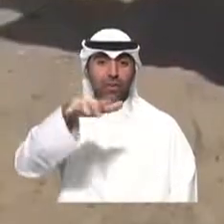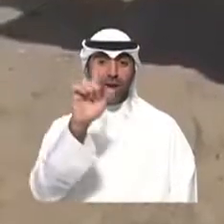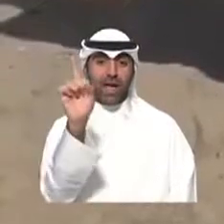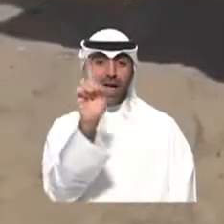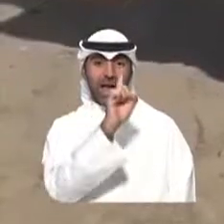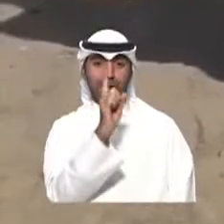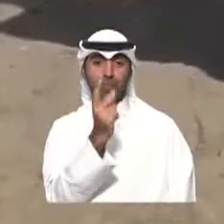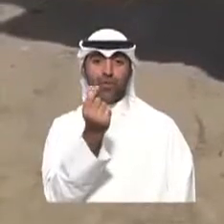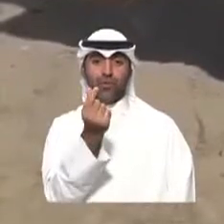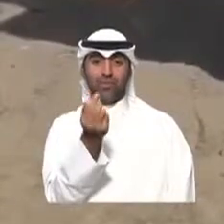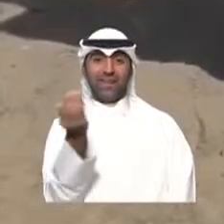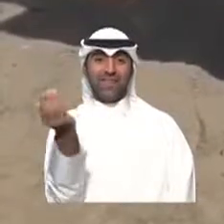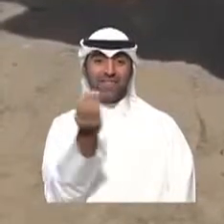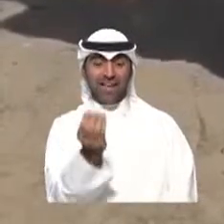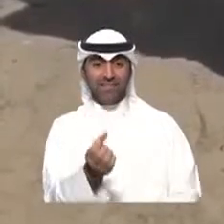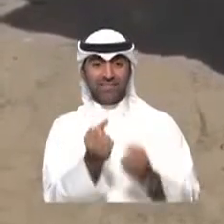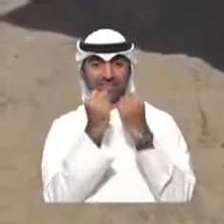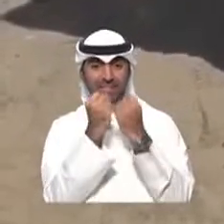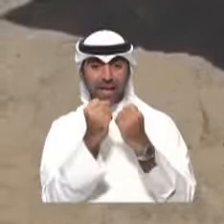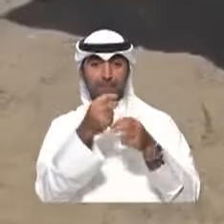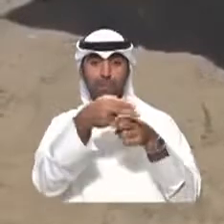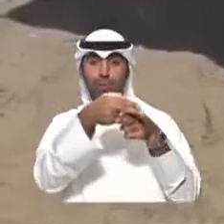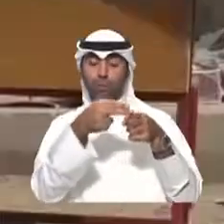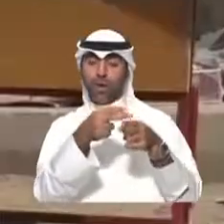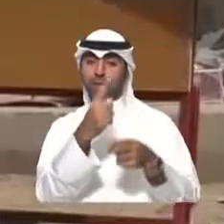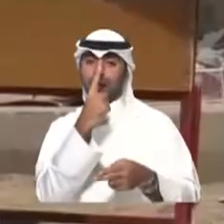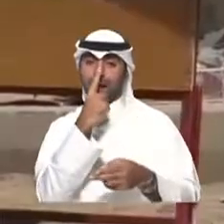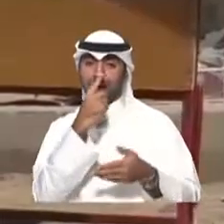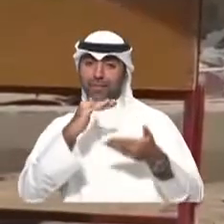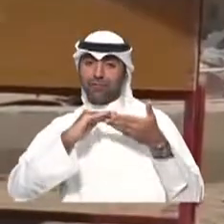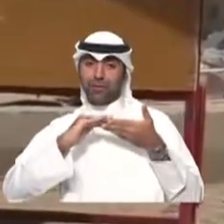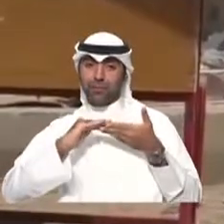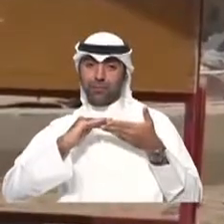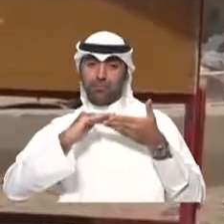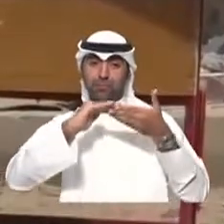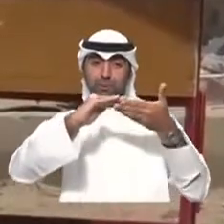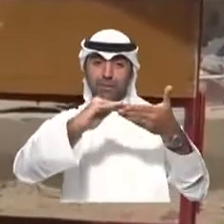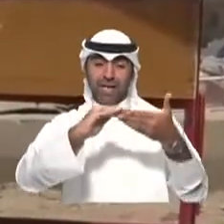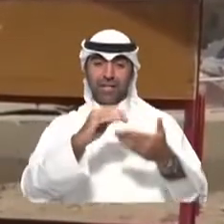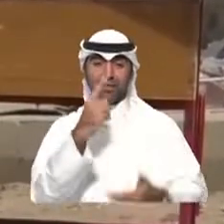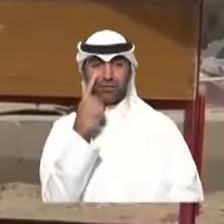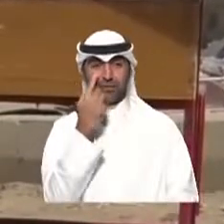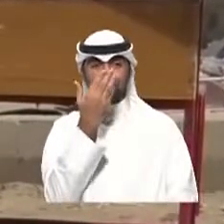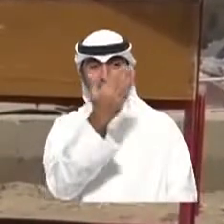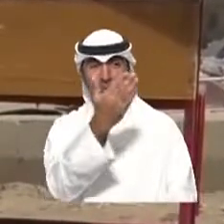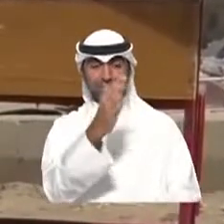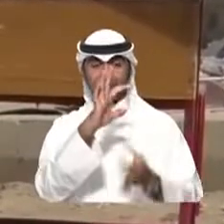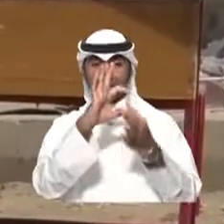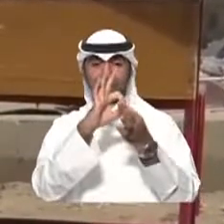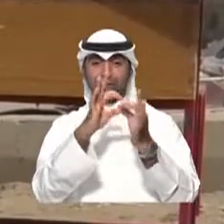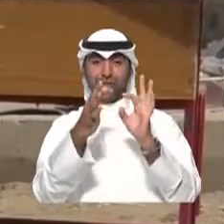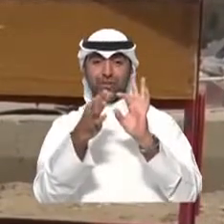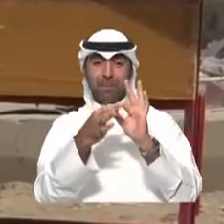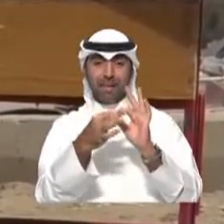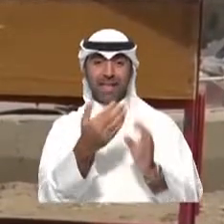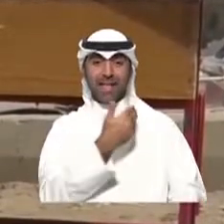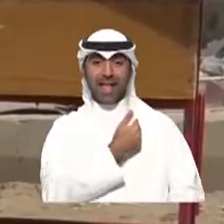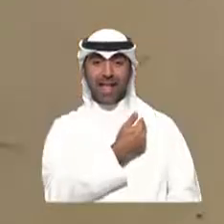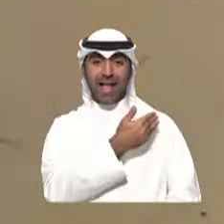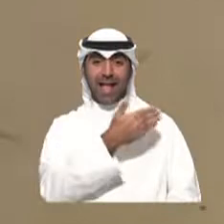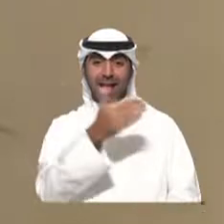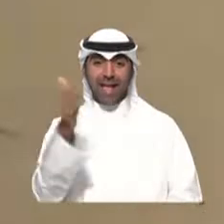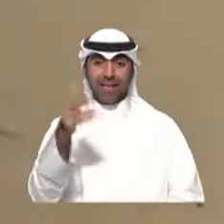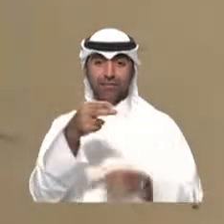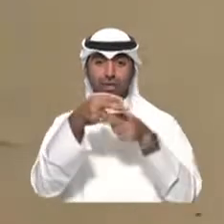من جمعية التنمية الخيرية بدولة الكويت، وبتنفيذ من مؤسسة بصمات للتنمية في مشروع